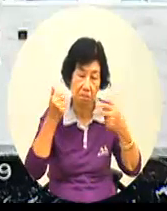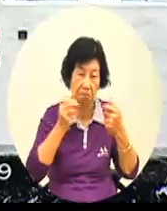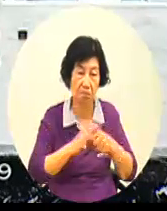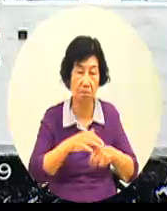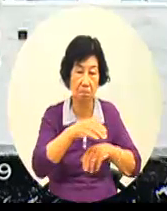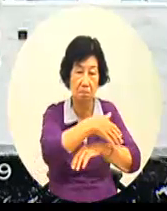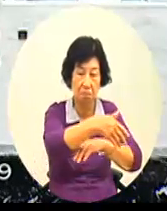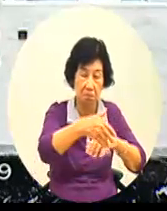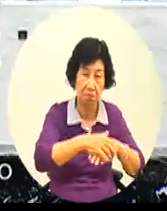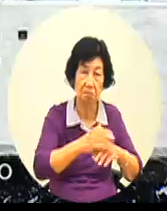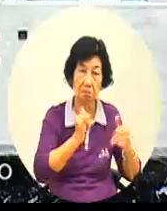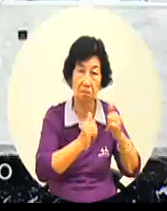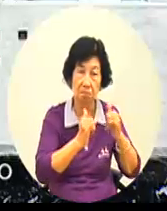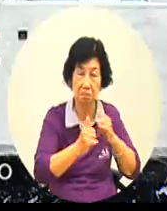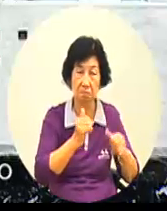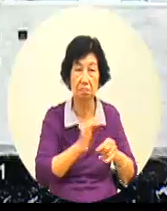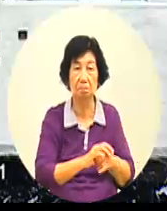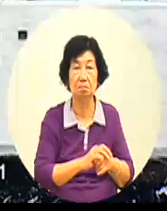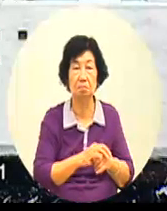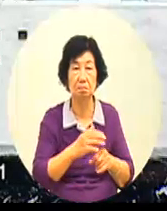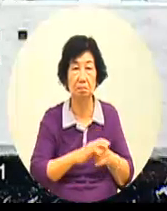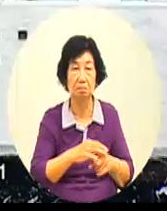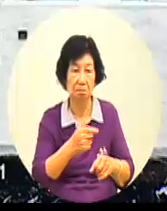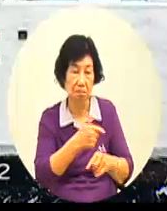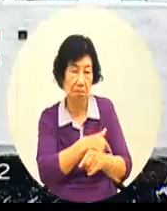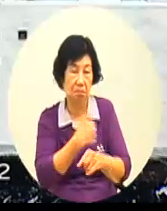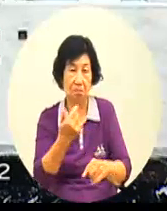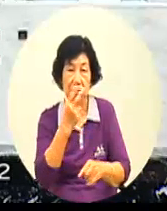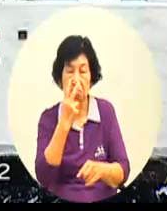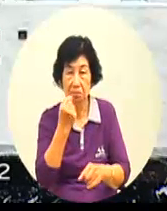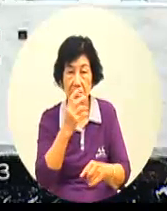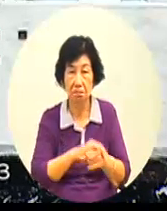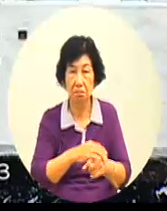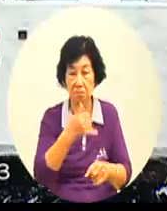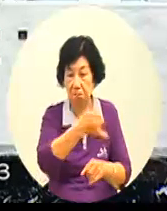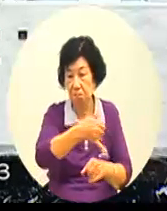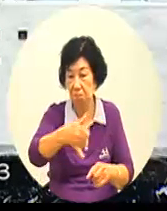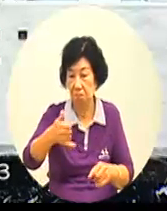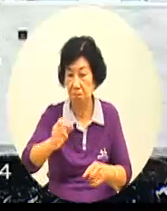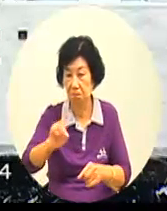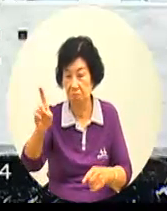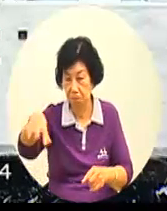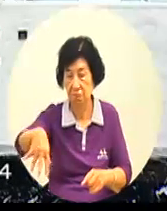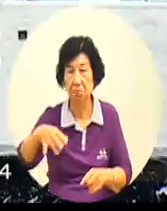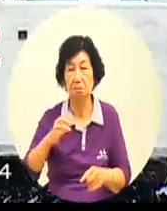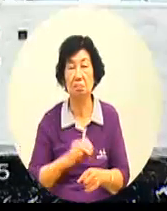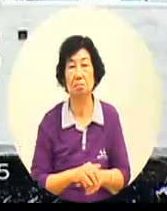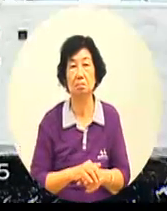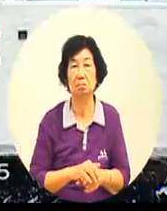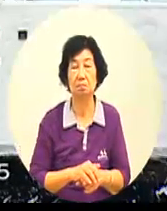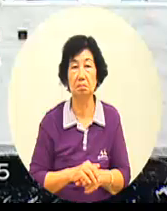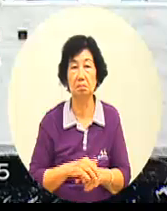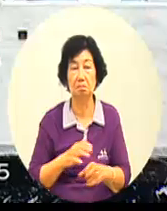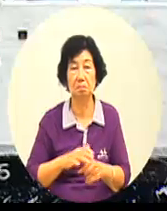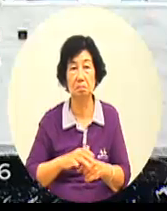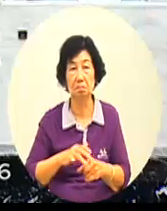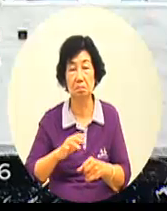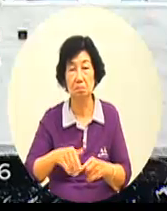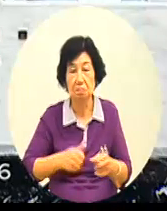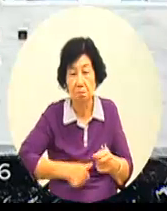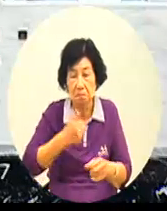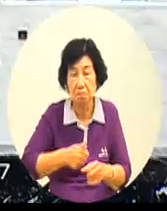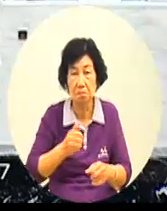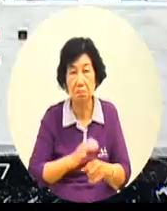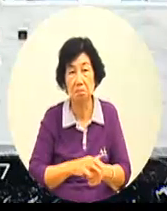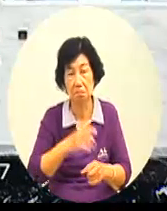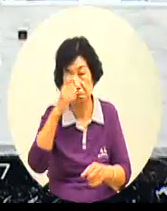们假日之后呢何去何从，这才是我们原住民在都会区里面他们真正的需求。希望我